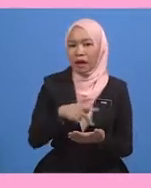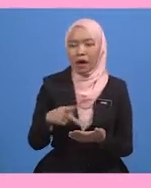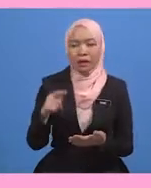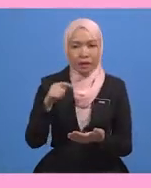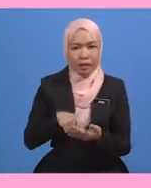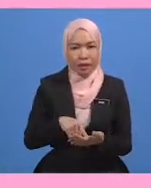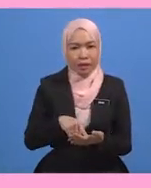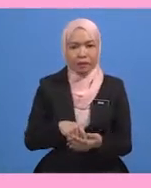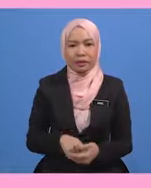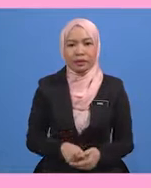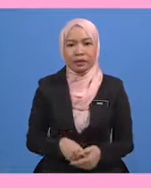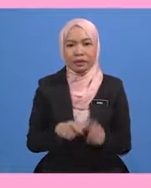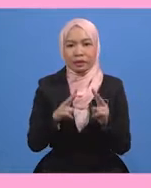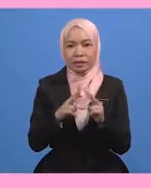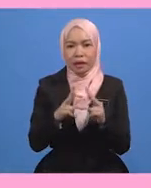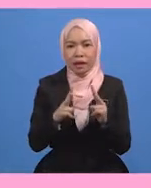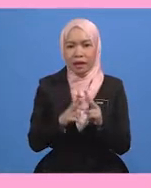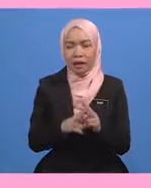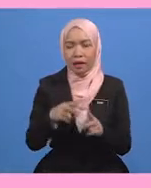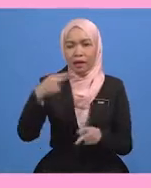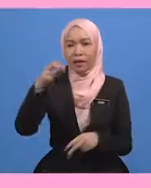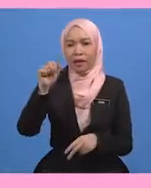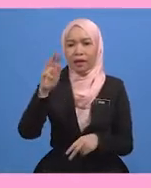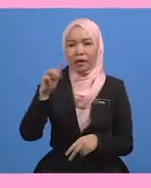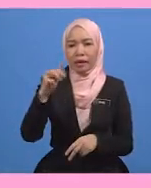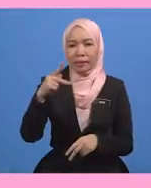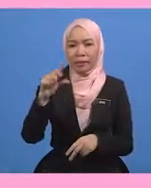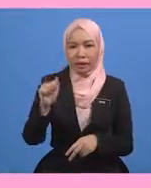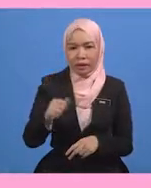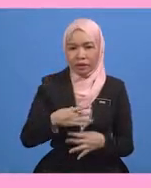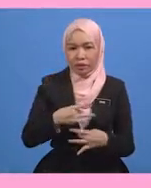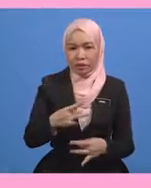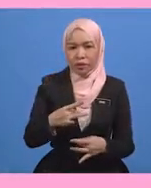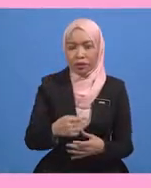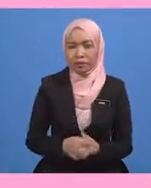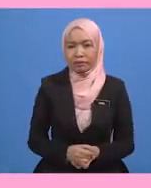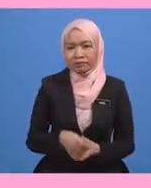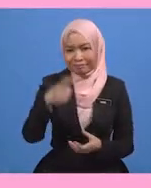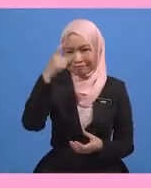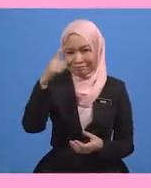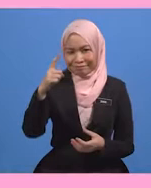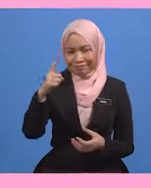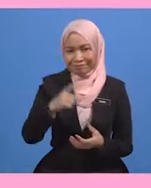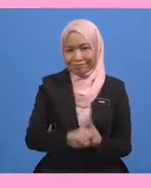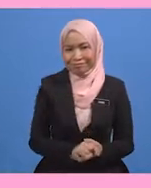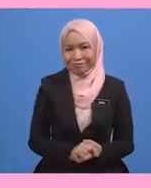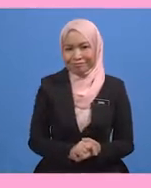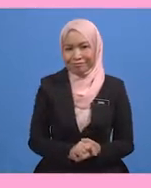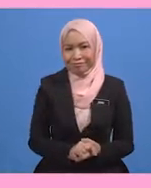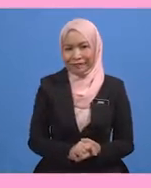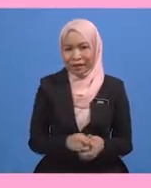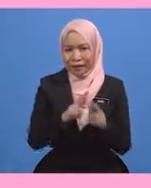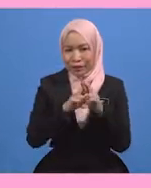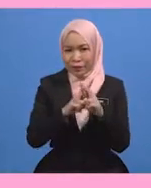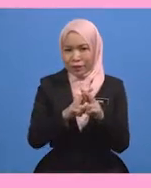dalam menumba ilmu menjadi titik tolak dan pendesak utama untuk beliau menyebarkan